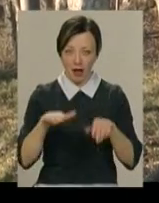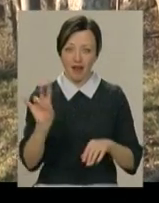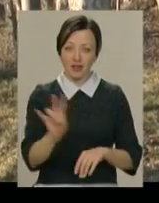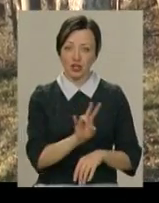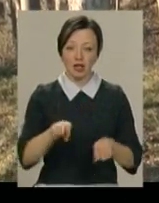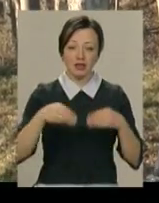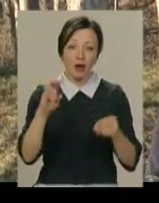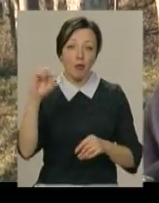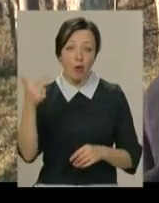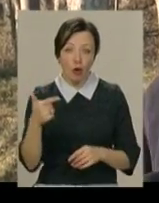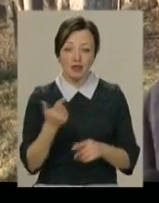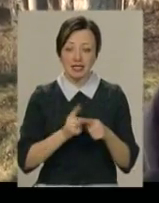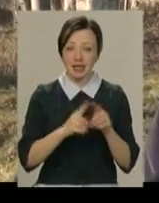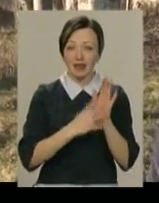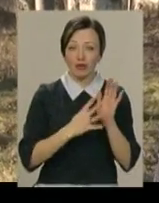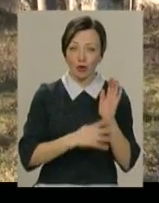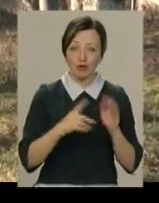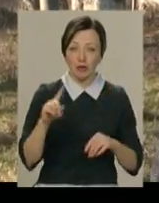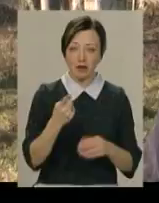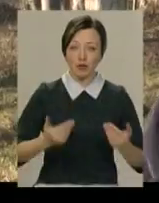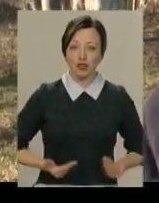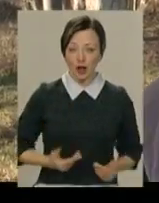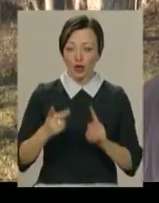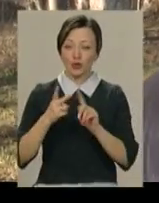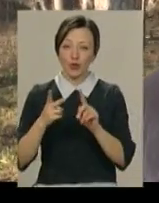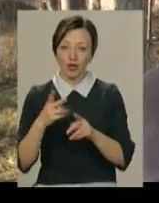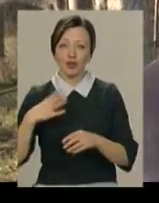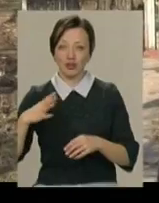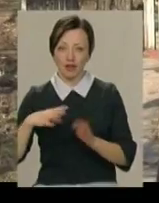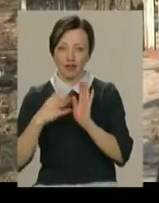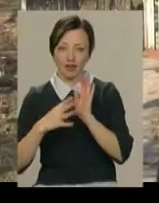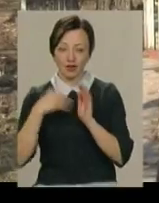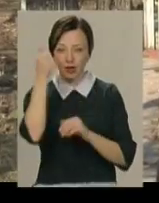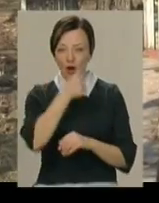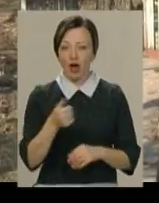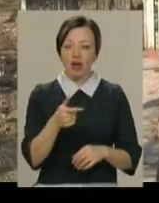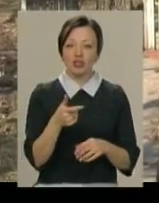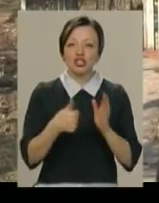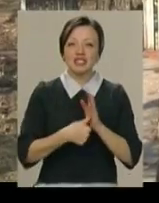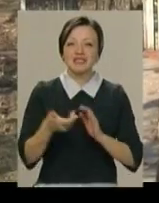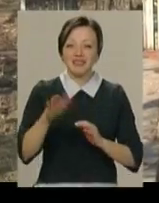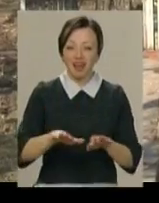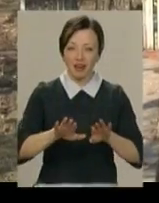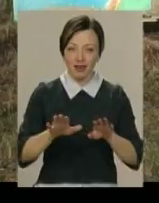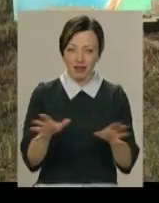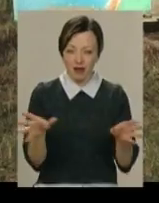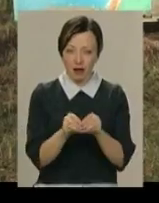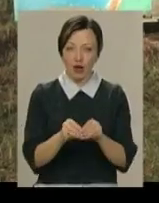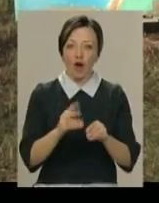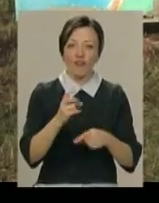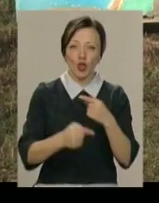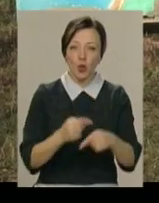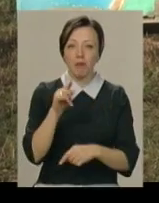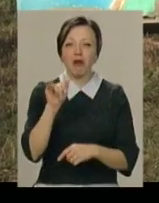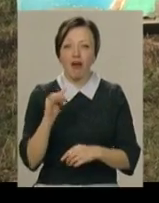вінчаються, дай Бог, щоб він цих перших 90 прожив і других дочекавши. У подружжя шестеро дітей на двох, внуки та правнуки,